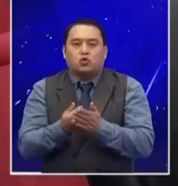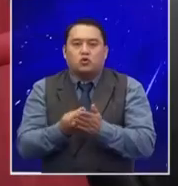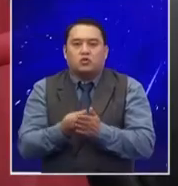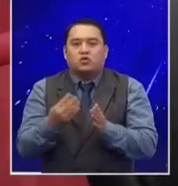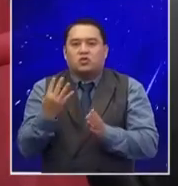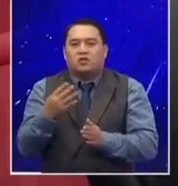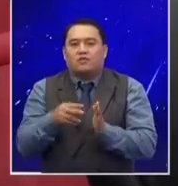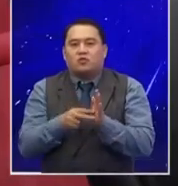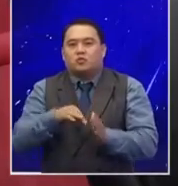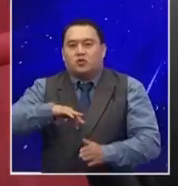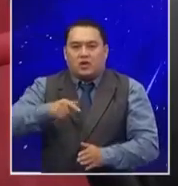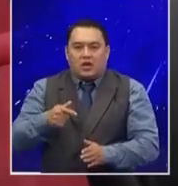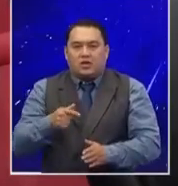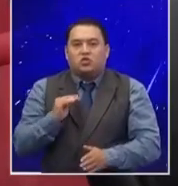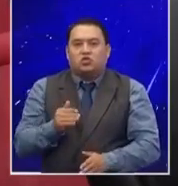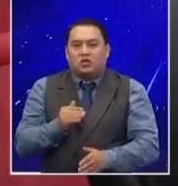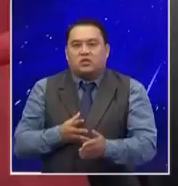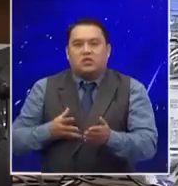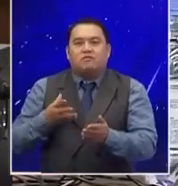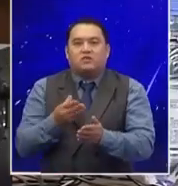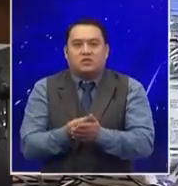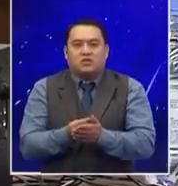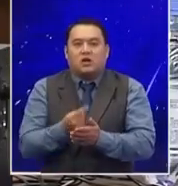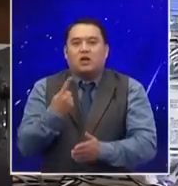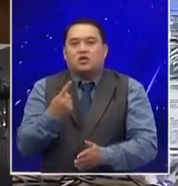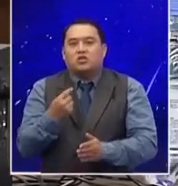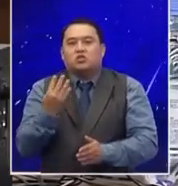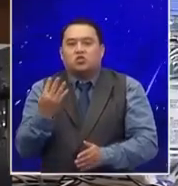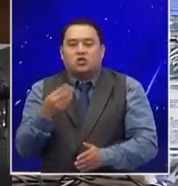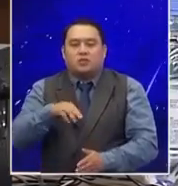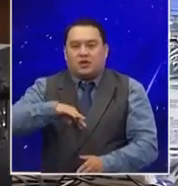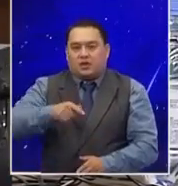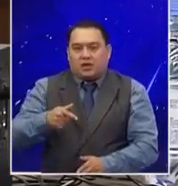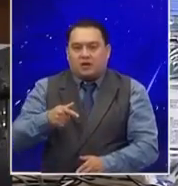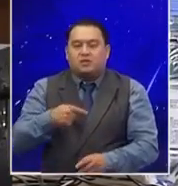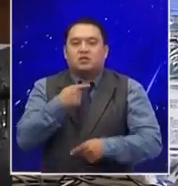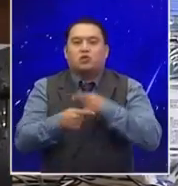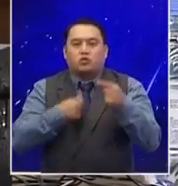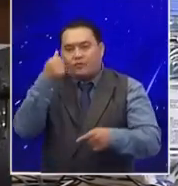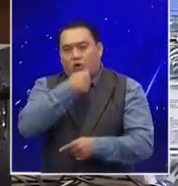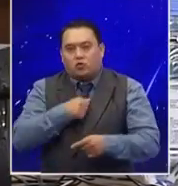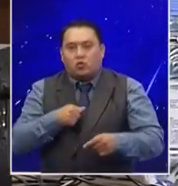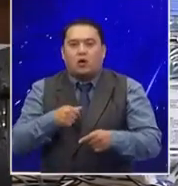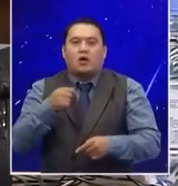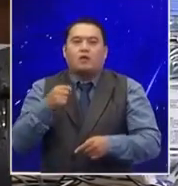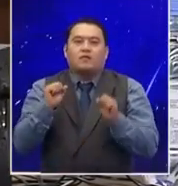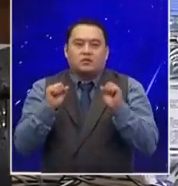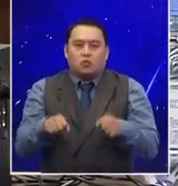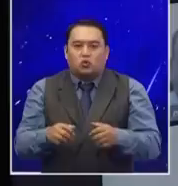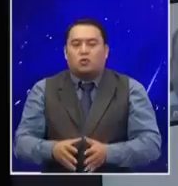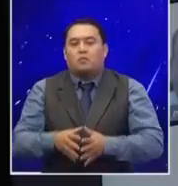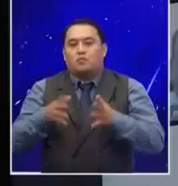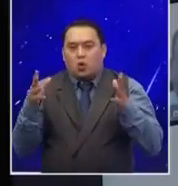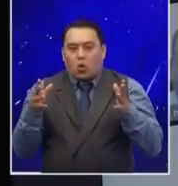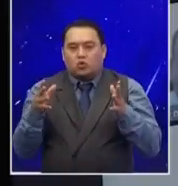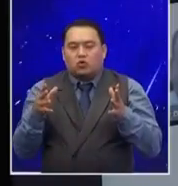4,8 миллиарда тенге. Частные инвестиции 1,4 миллиарда. К концу года возможно газификация получит еще